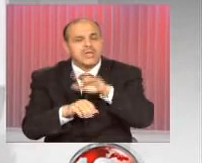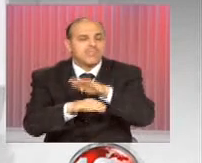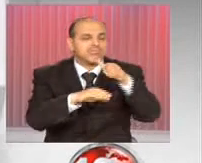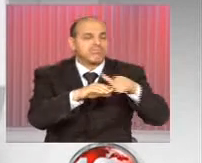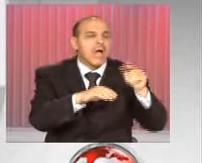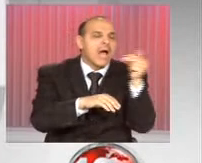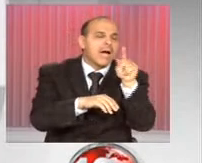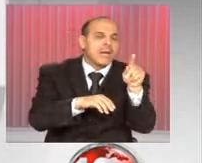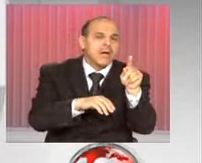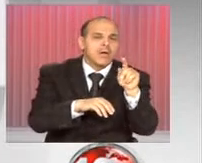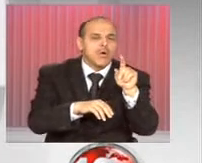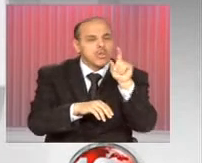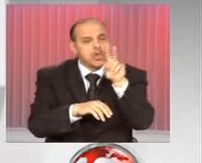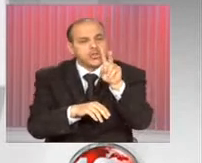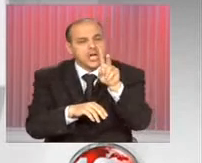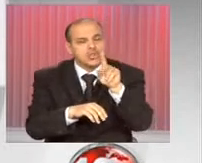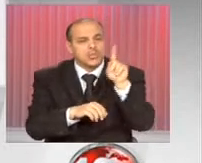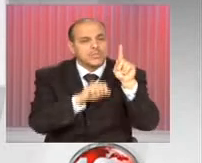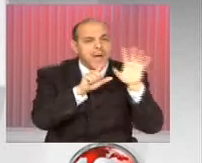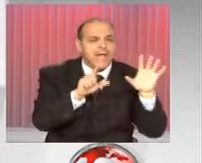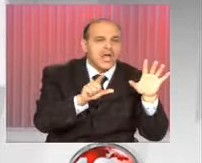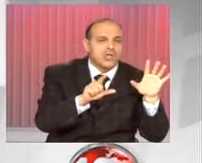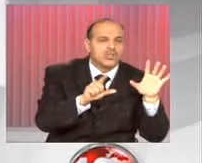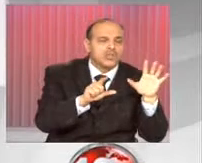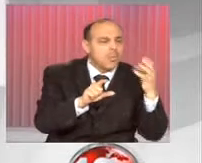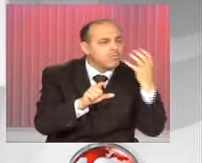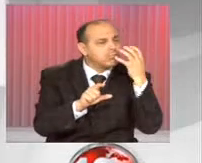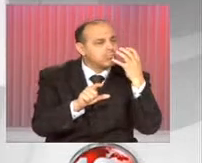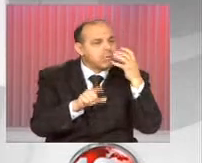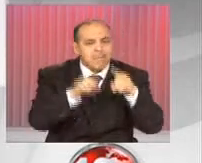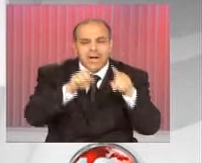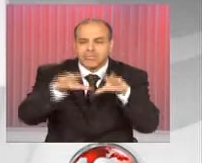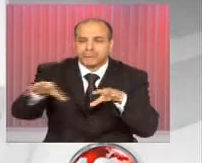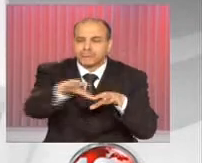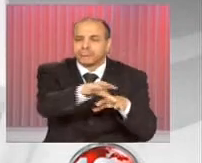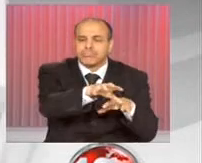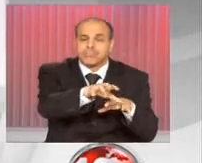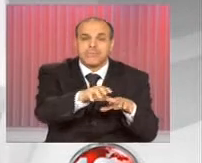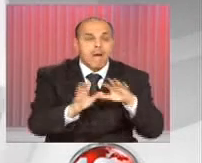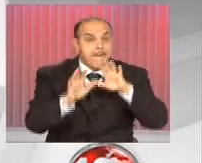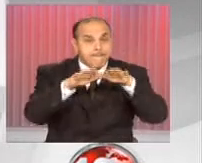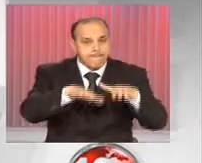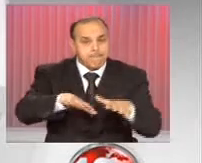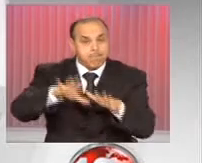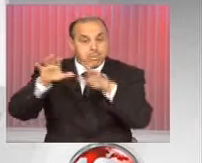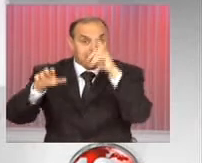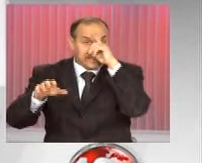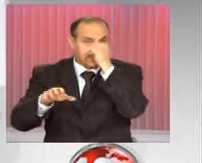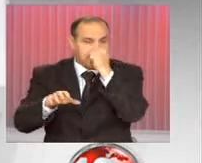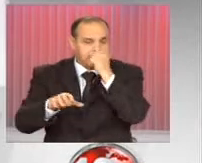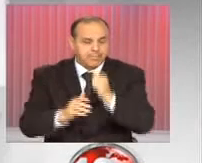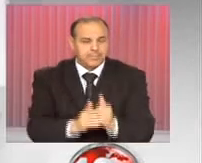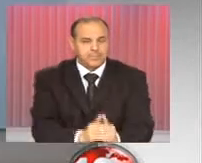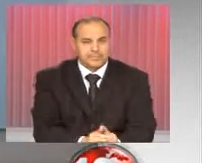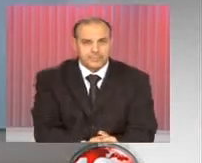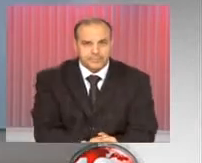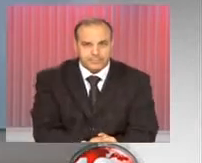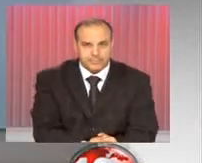الغربية وبين 13 و17 درجة ببقية المناطق، ويكون البحر شديد الاضطراب.